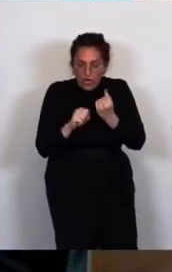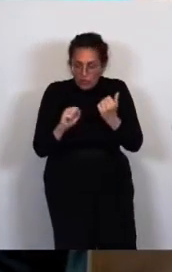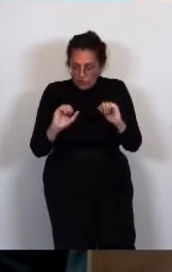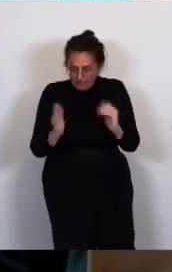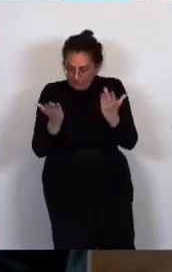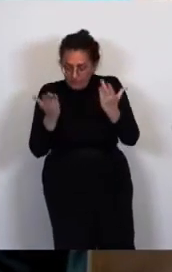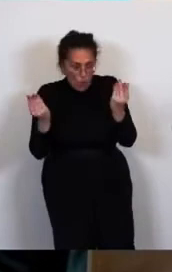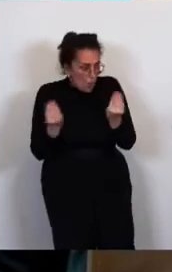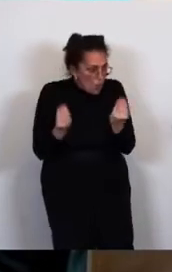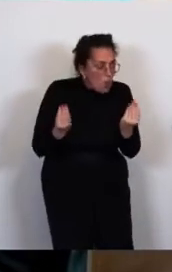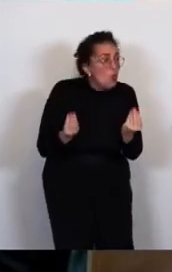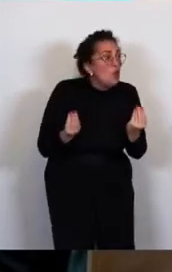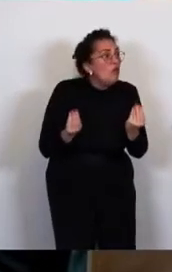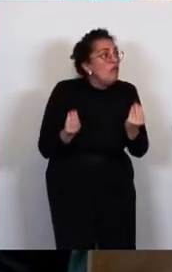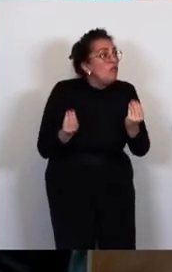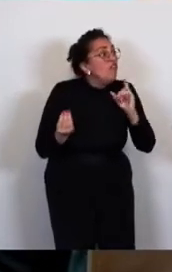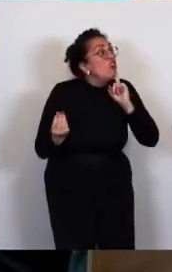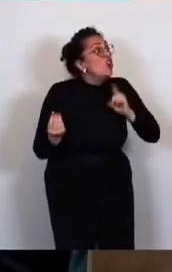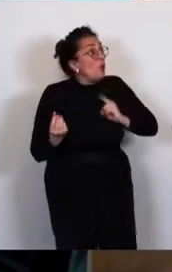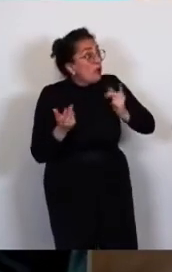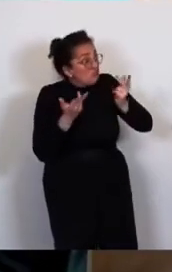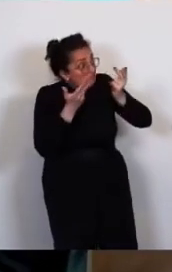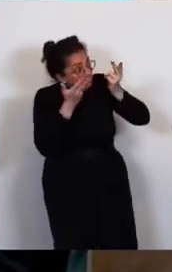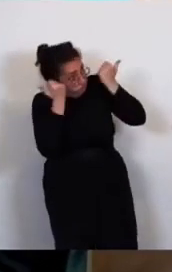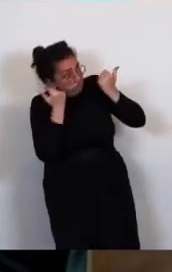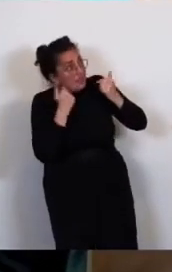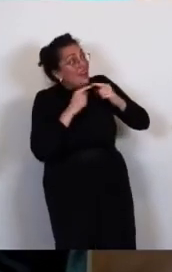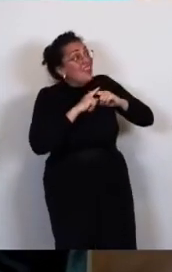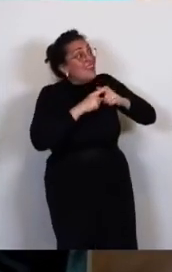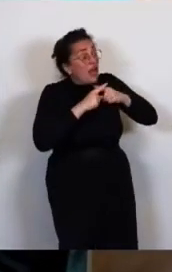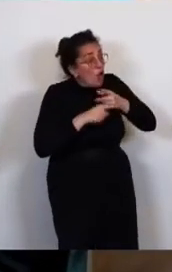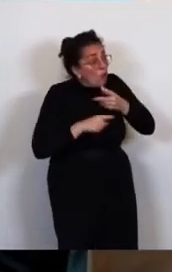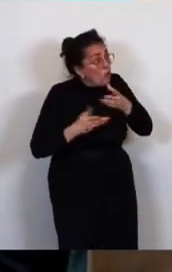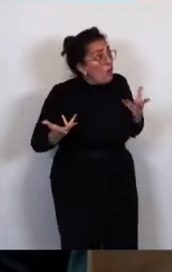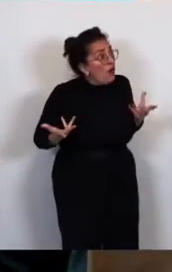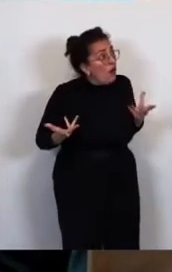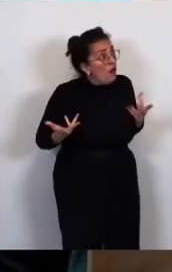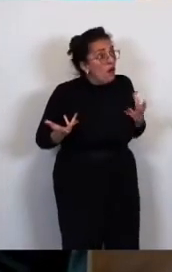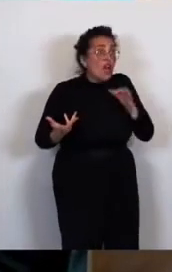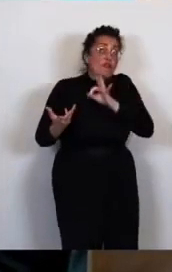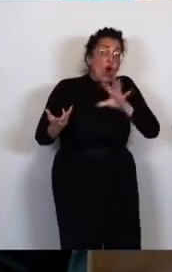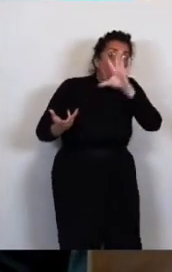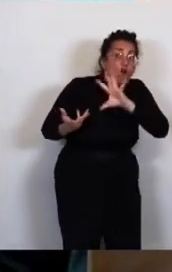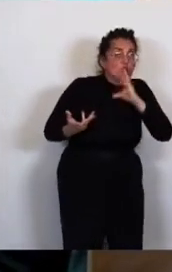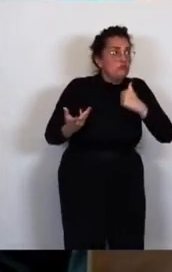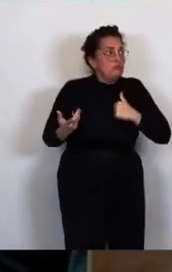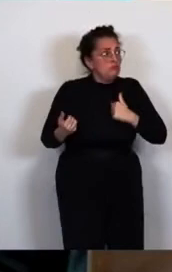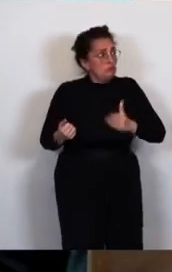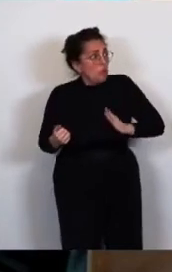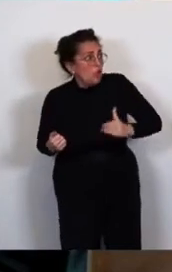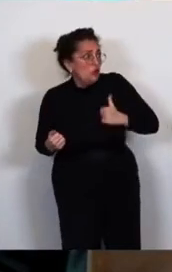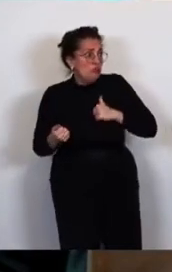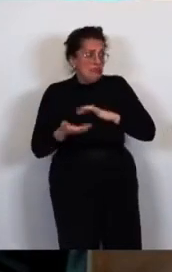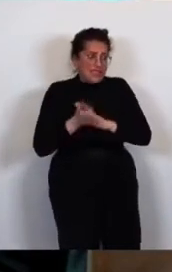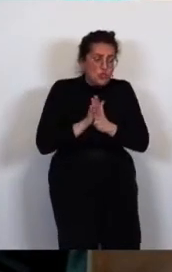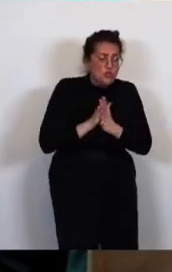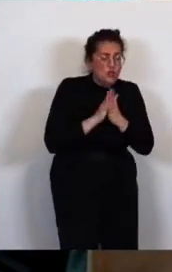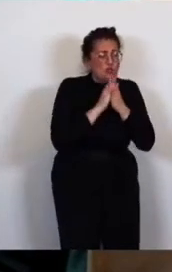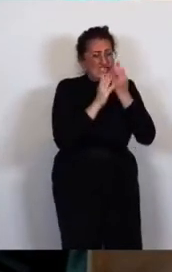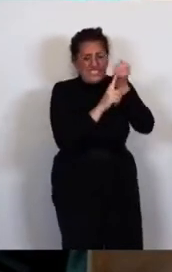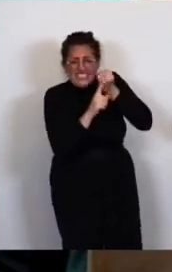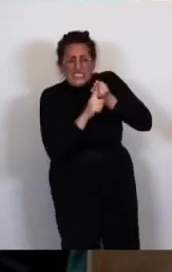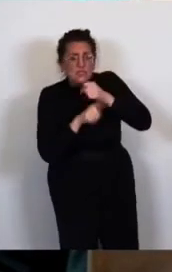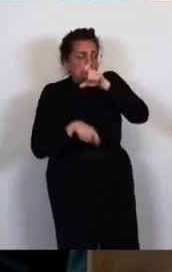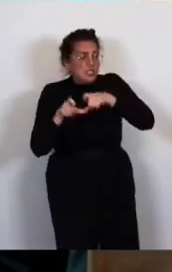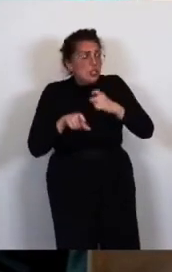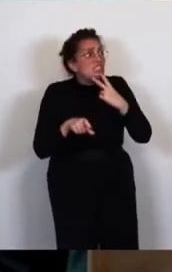dogme non négociable que nous, élus locaux et nationaux, militants associatifs, citoyens, sommes